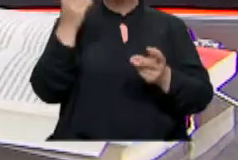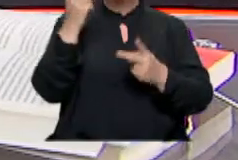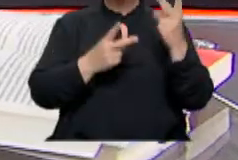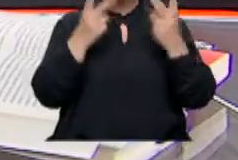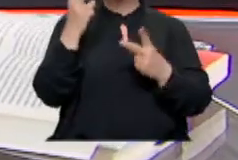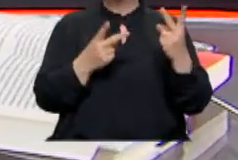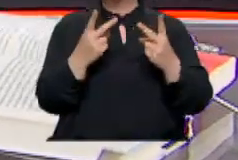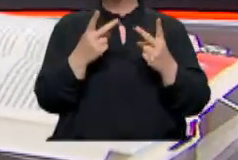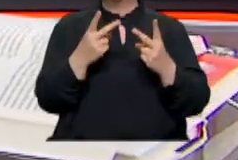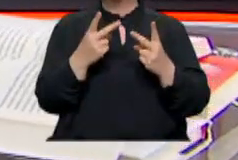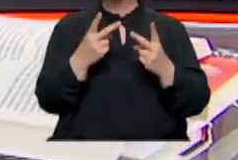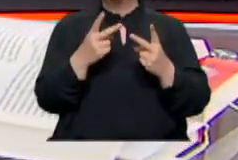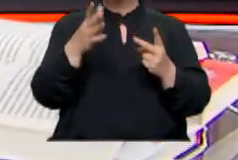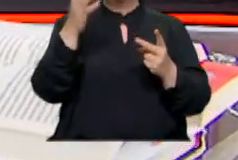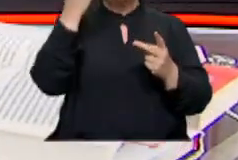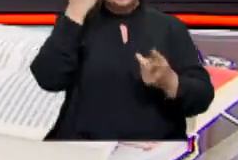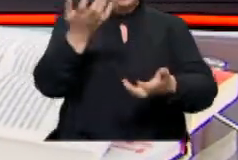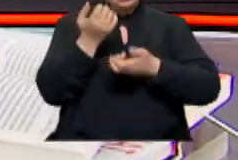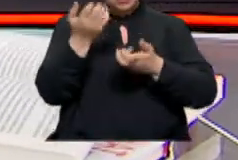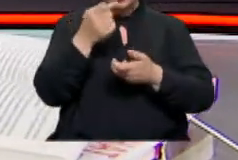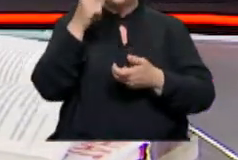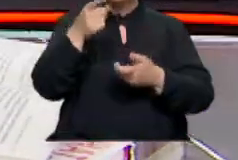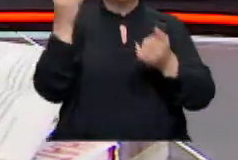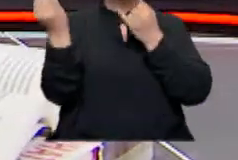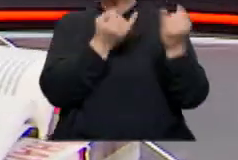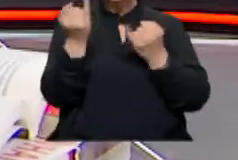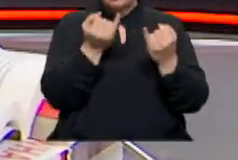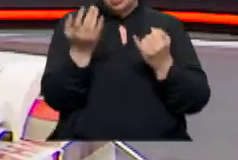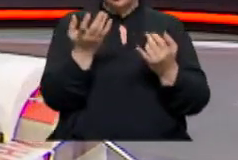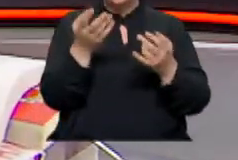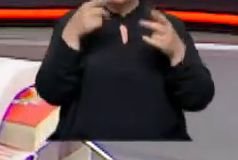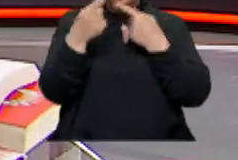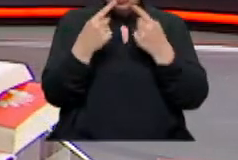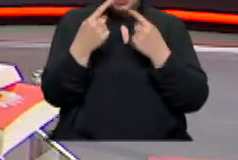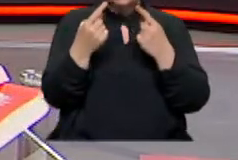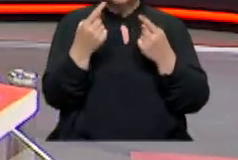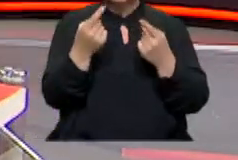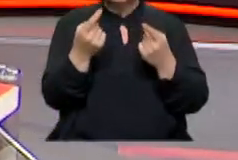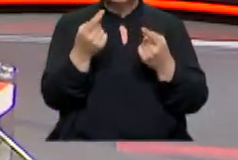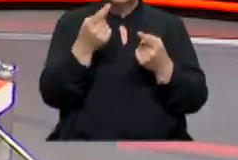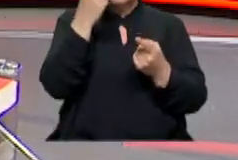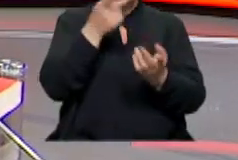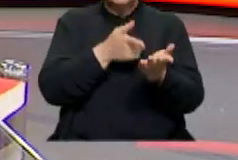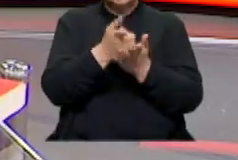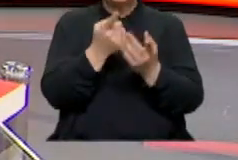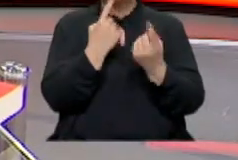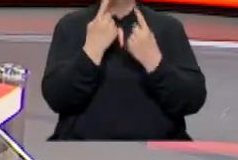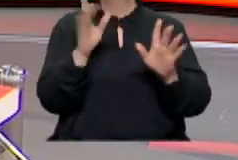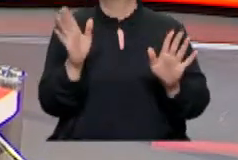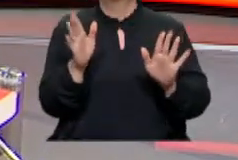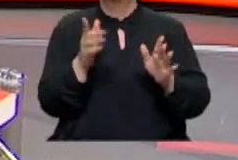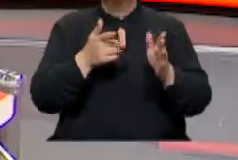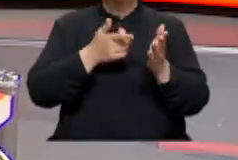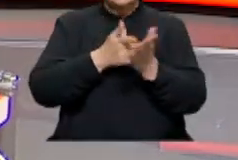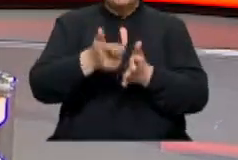takım işte bilgiler, oradaki tartışmalar, konuşmalar filan, bir tek tarımdan bahsedilmiyor.